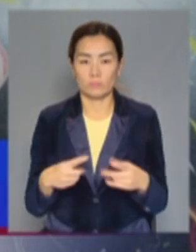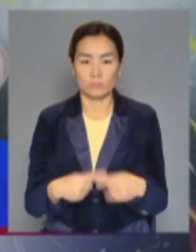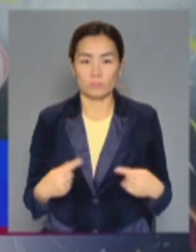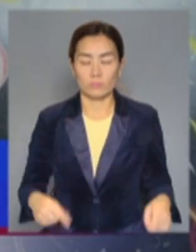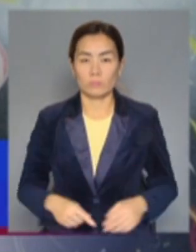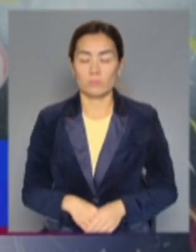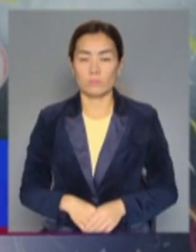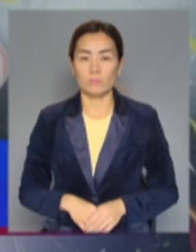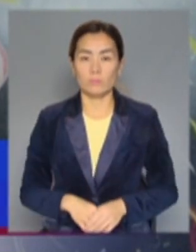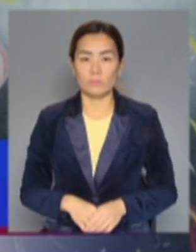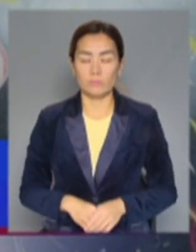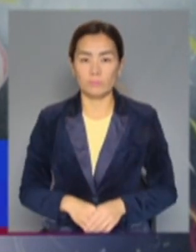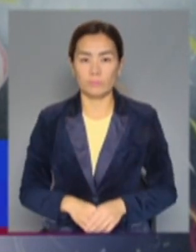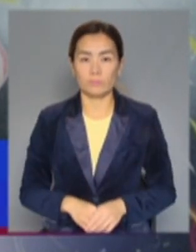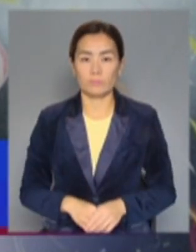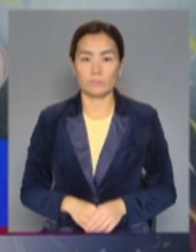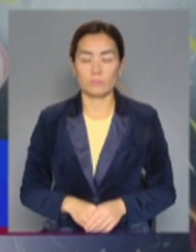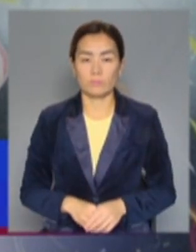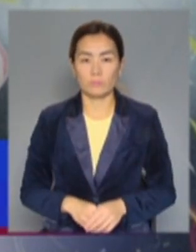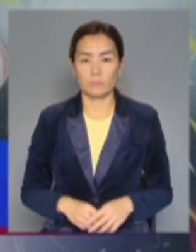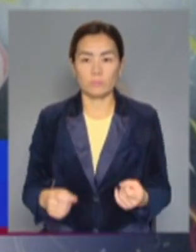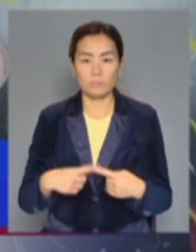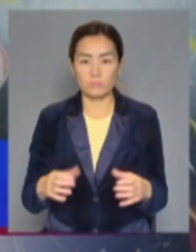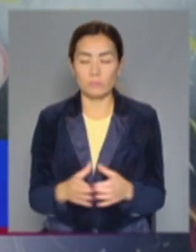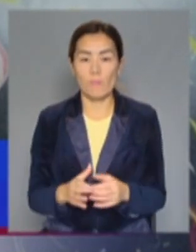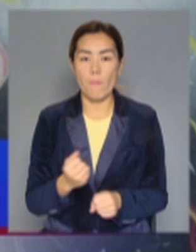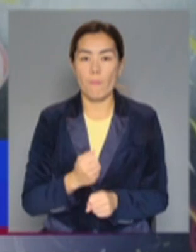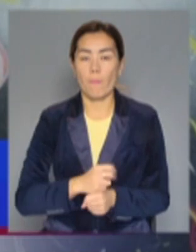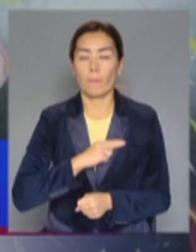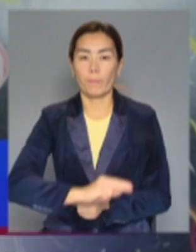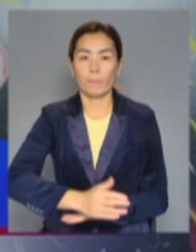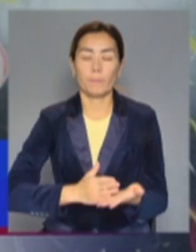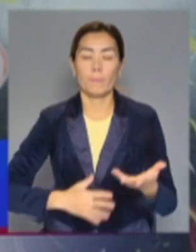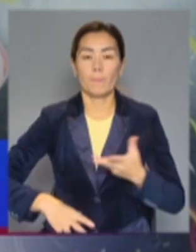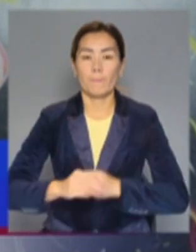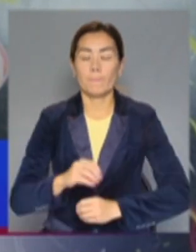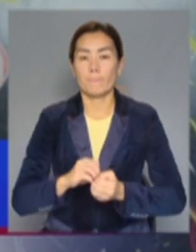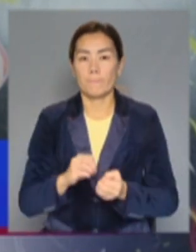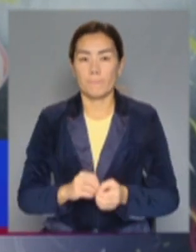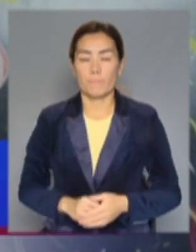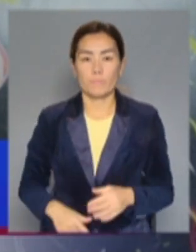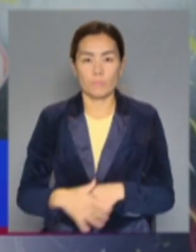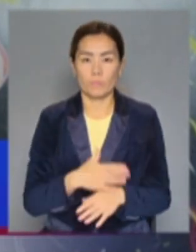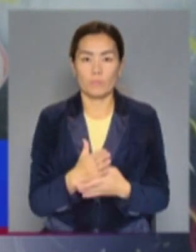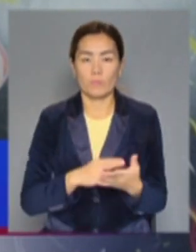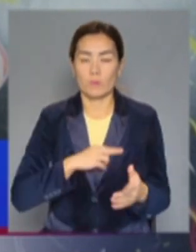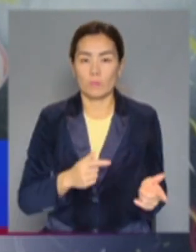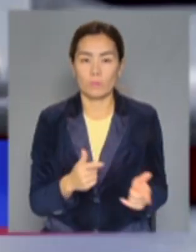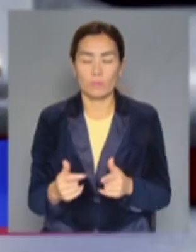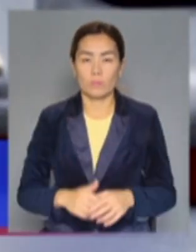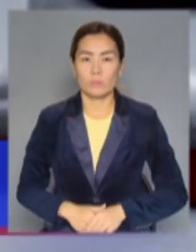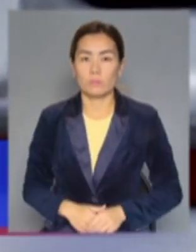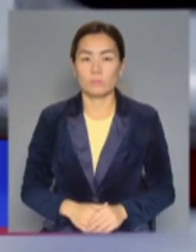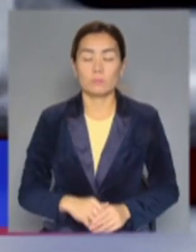көптеген көмектер көрсетілуде. Біз төтенше жағдайлар қызметкерлері әрқашан халыққа қызмет етуге